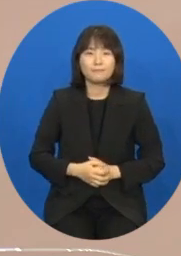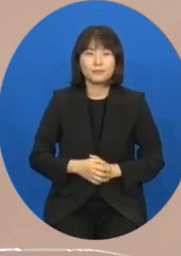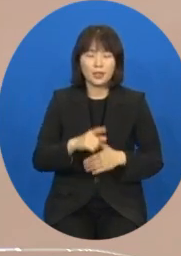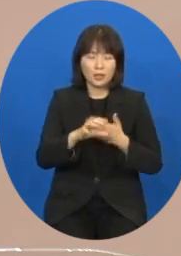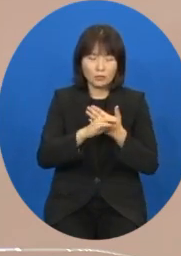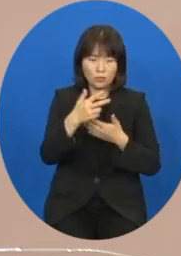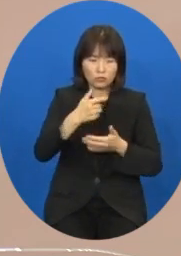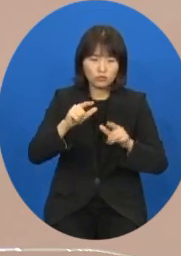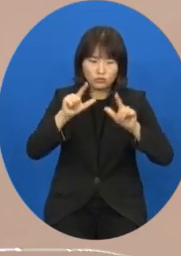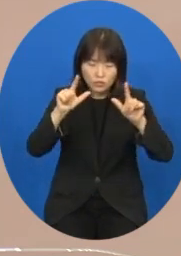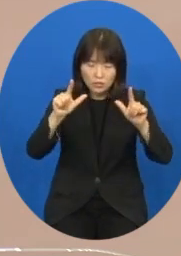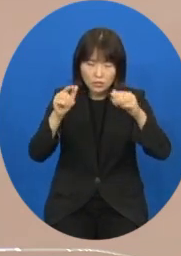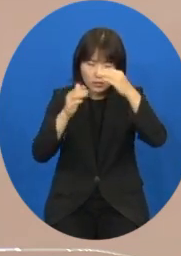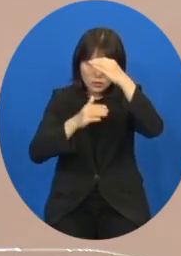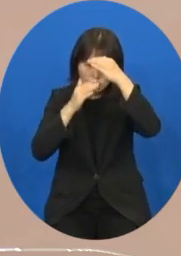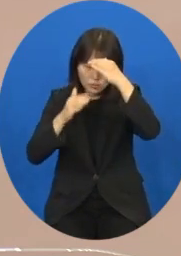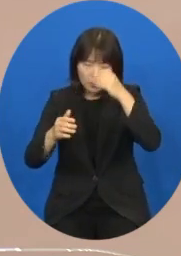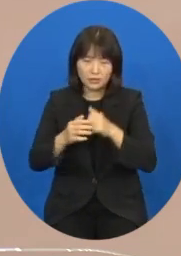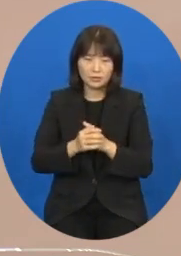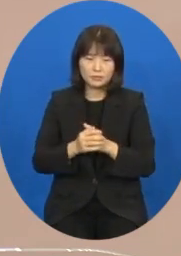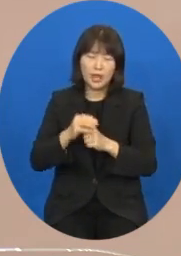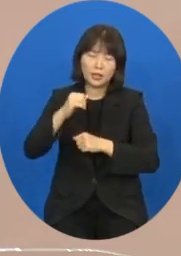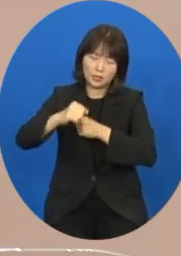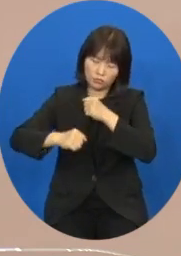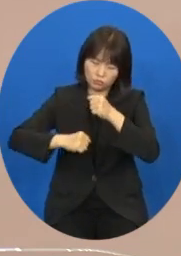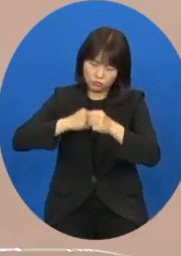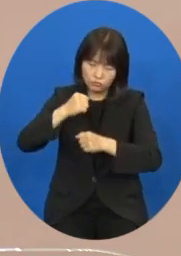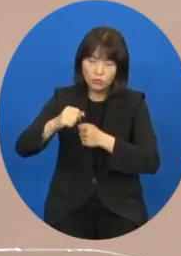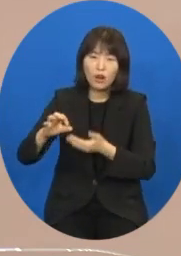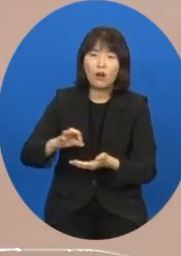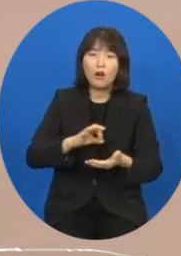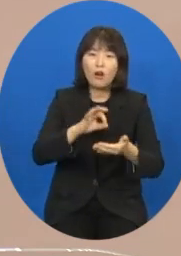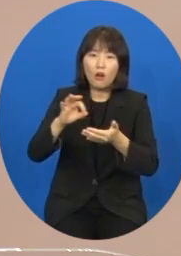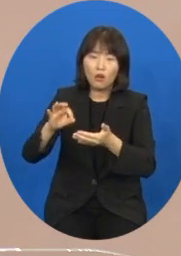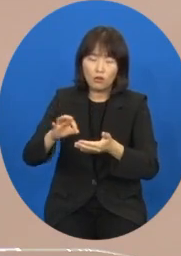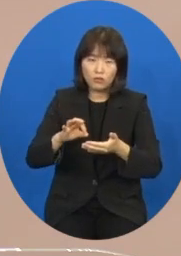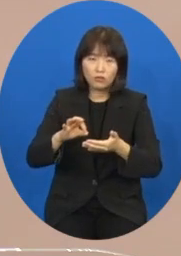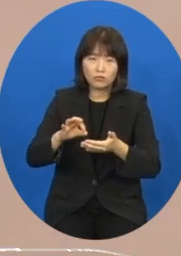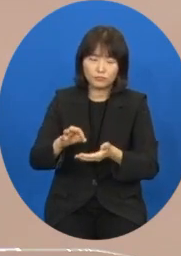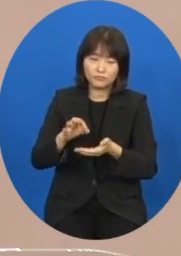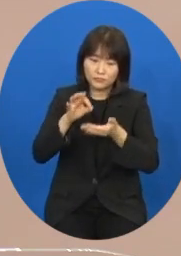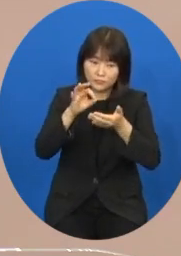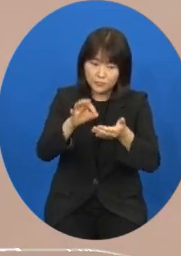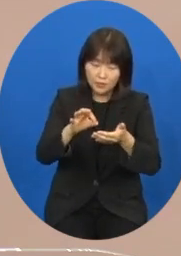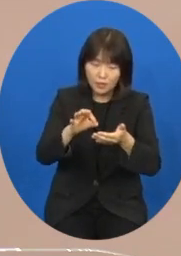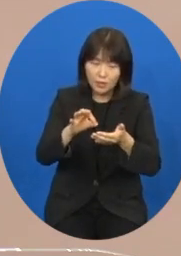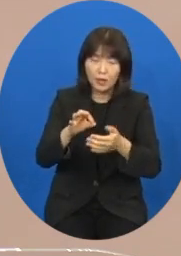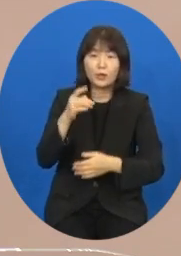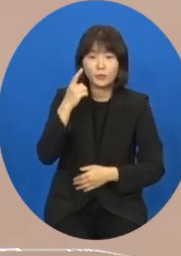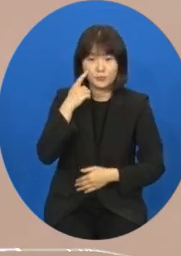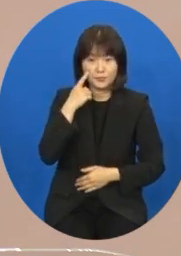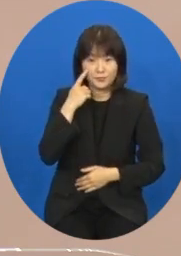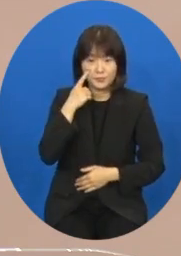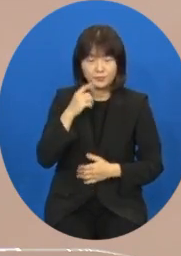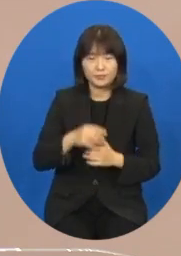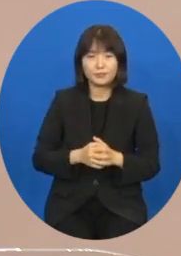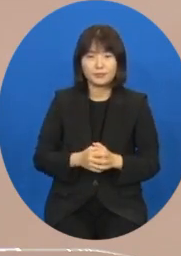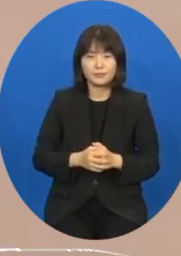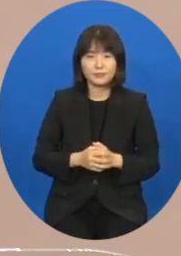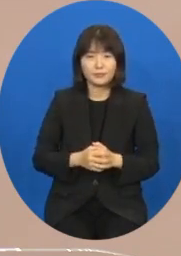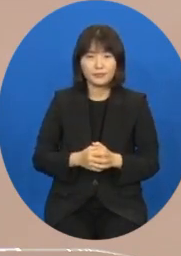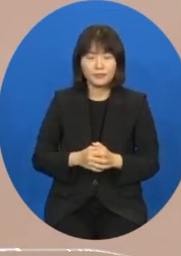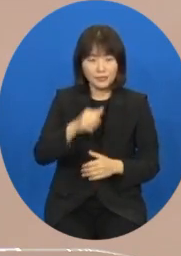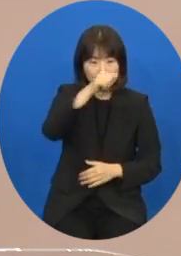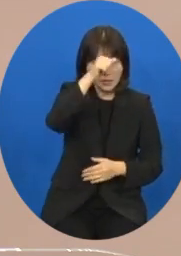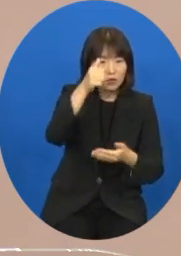주일에 교인들이 한번 자유롭게 헌금이라도 한번 할 수 있게 합시다. 그랬더니 장로님께서 그럼